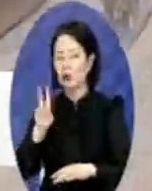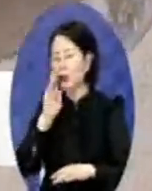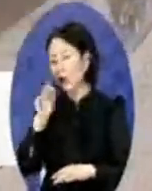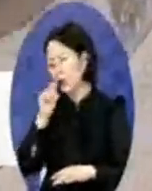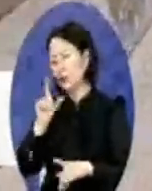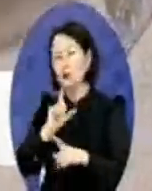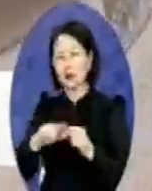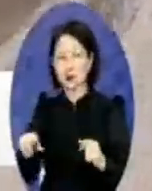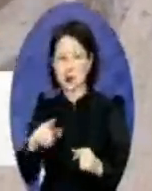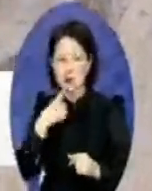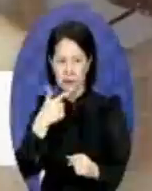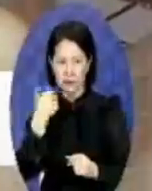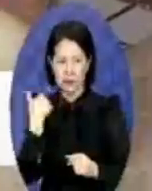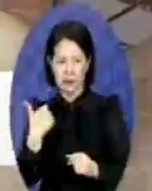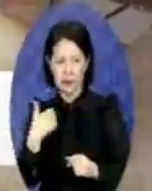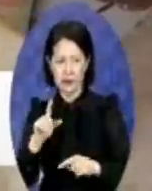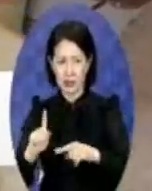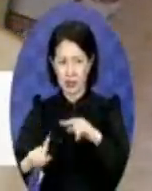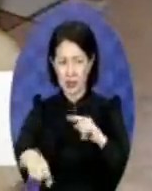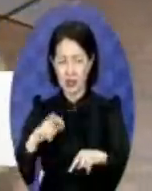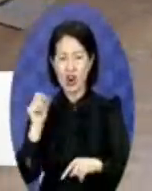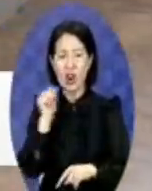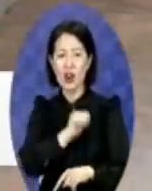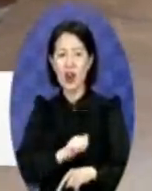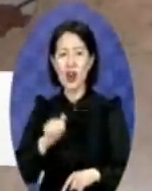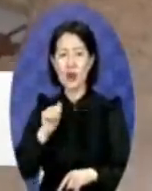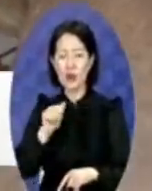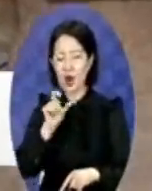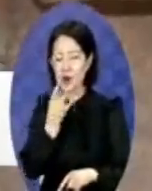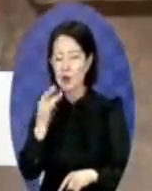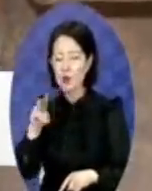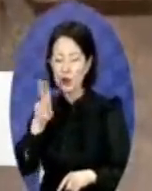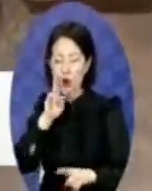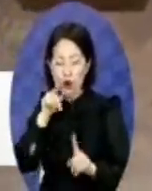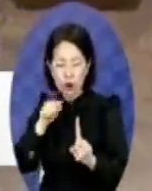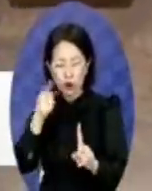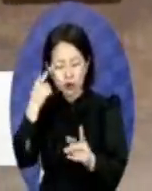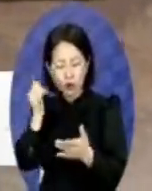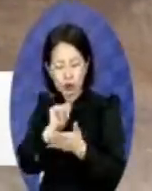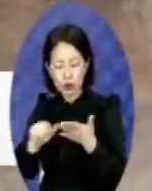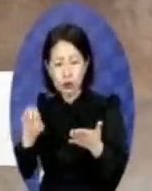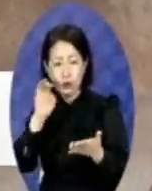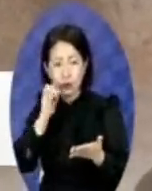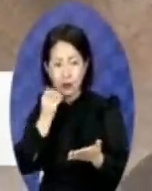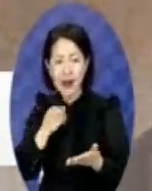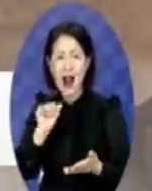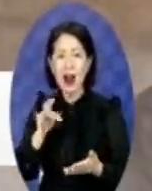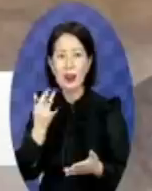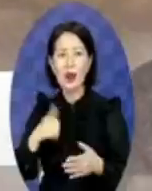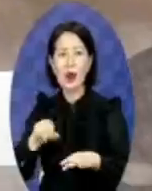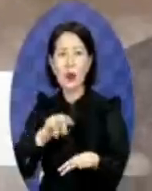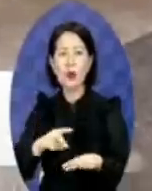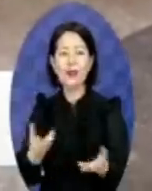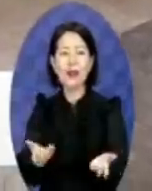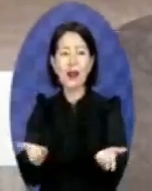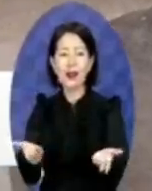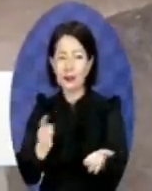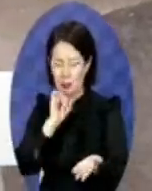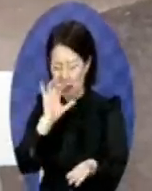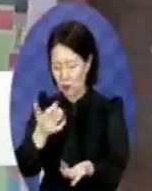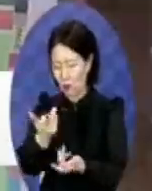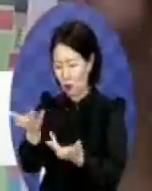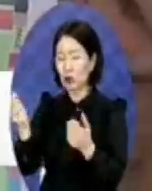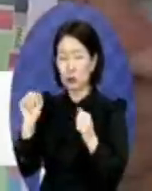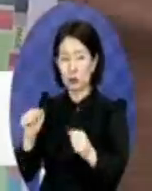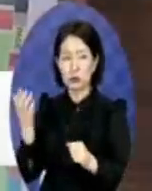амттай тансаг үтээгдэх хүн гэхээсээ илүү эрүүл хүнс өдөр тутмын та хэрэглэх сонирхол бий болж 10-ын гурлыг асуух хүн олон боллоо гэдгийг